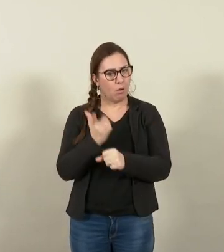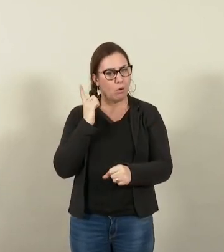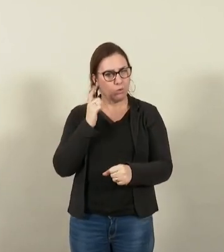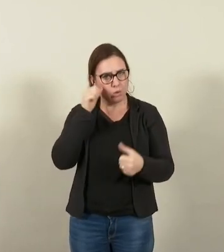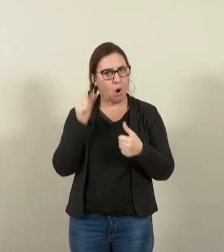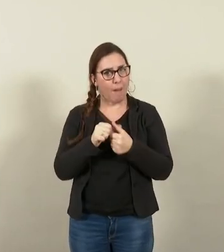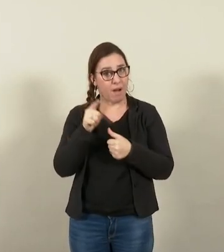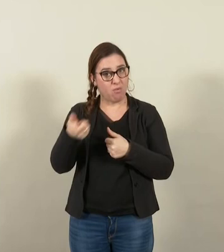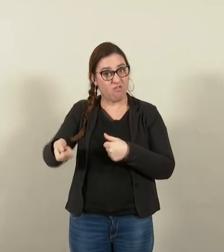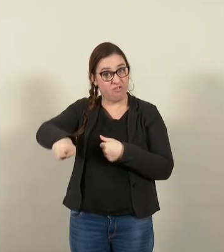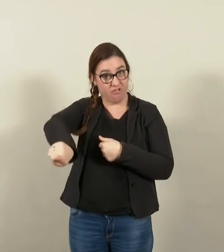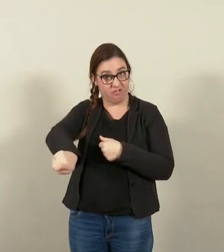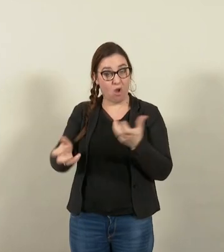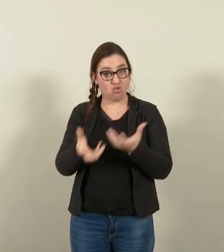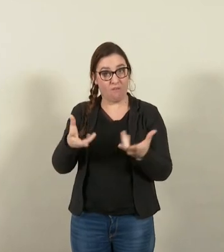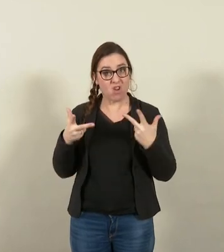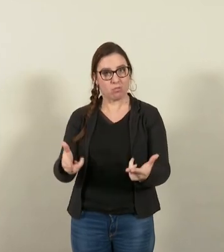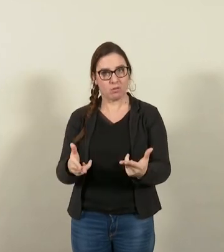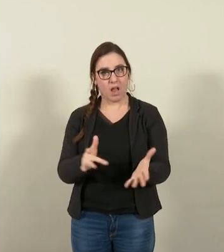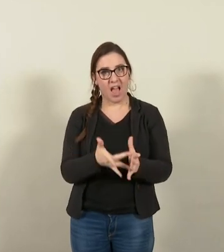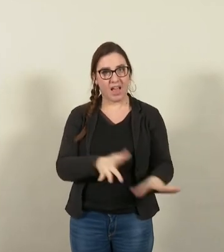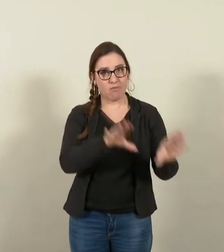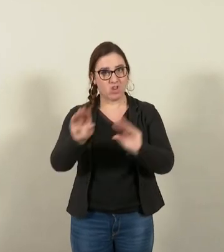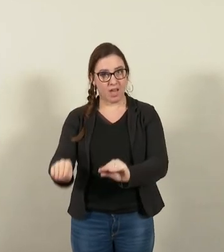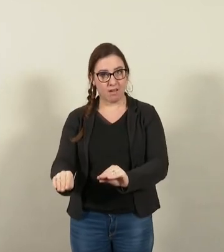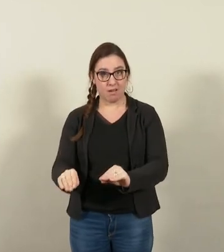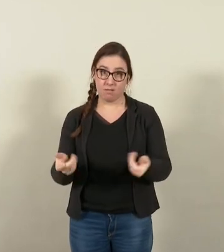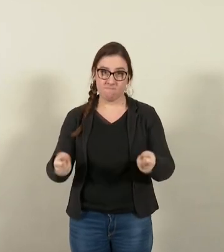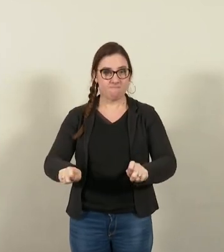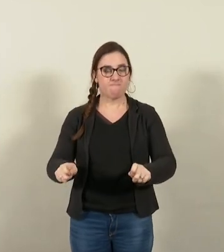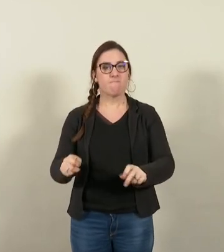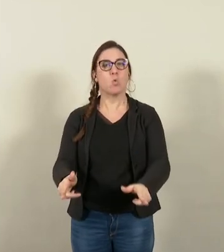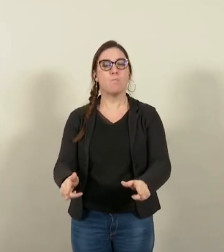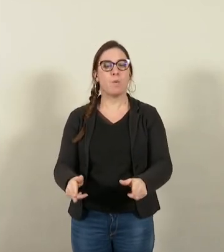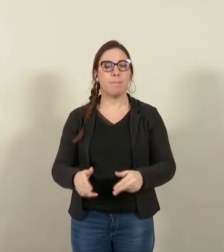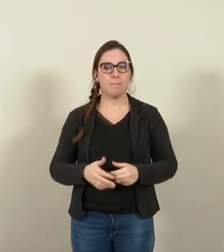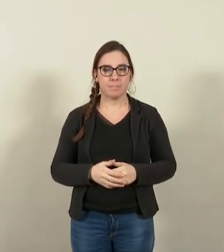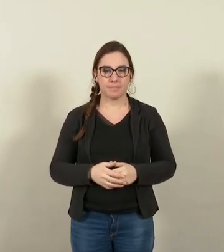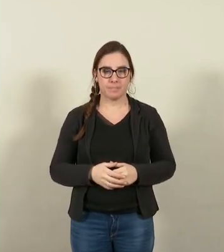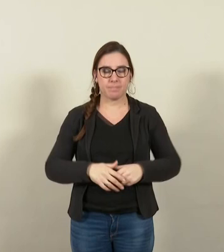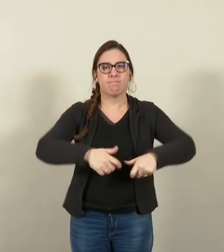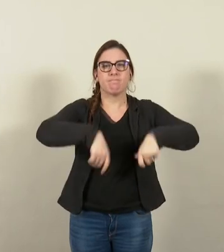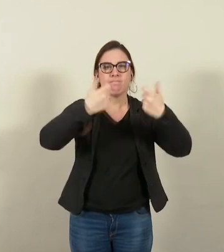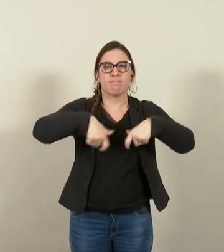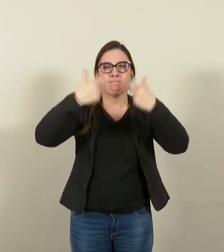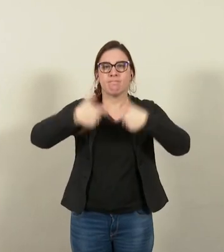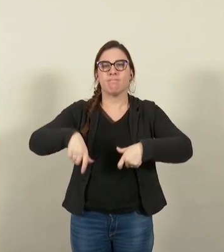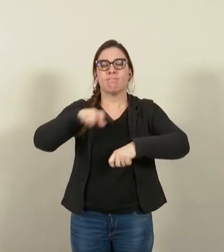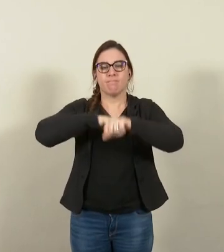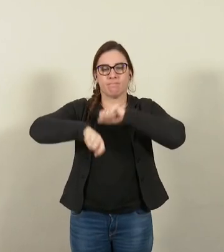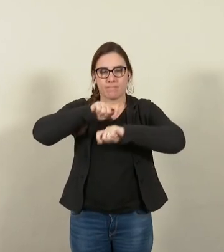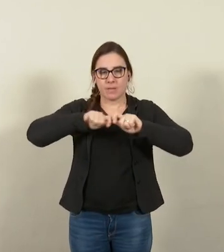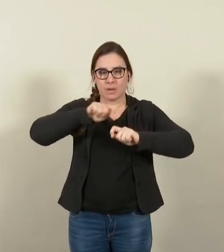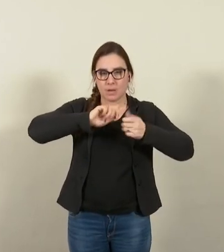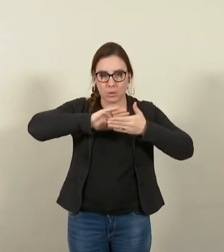vous coupiez le chauffage à des familles qui s'étaient réfugié dans un de ces immeubles enfin sur l'urbanisme transitoire dont vous vous